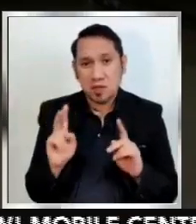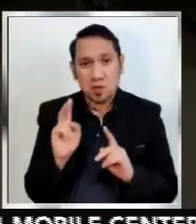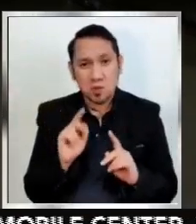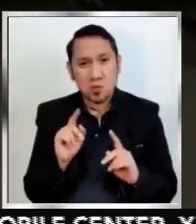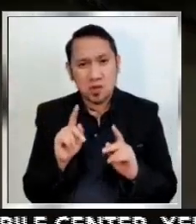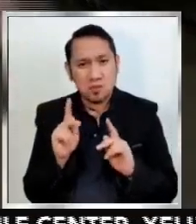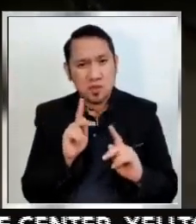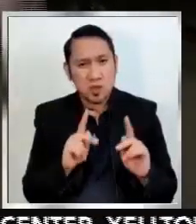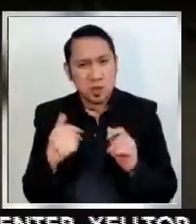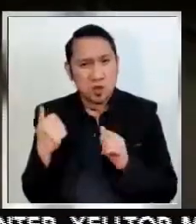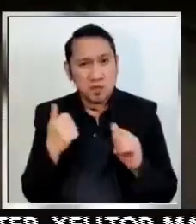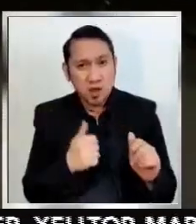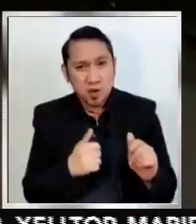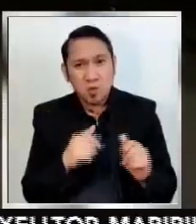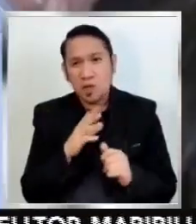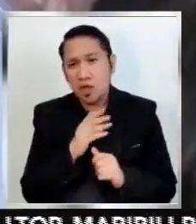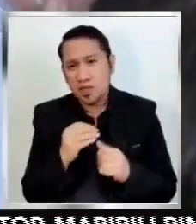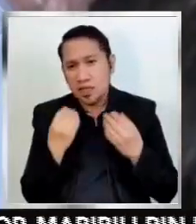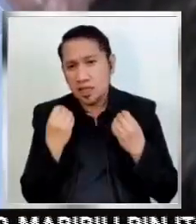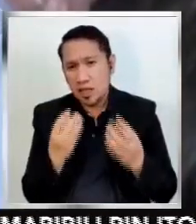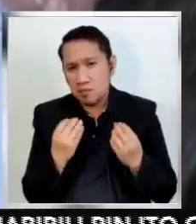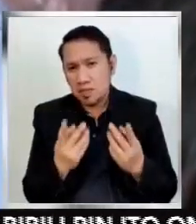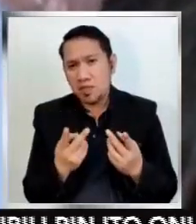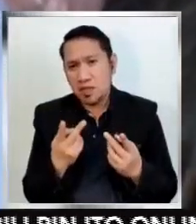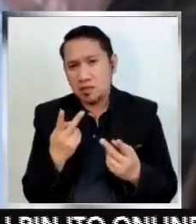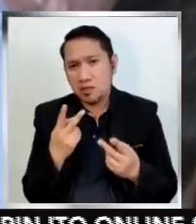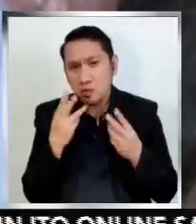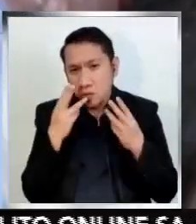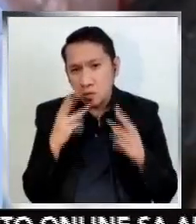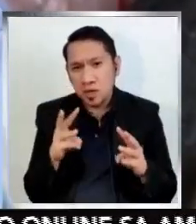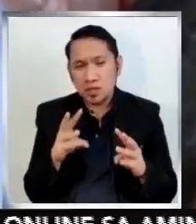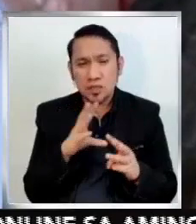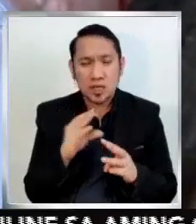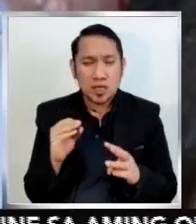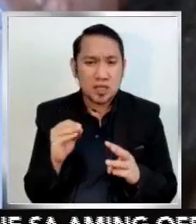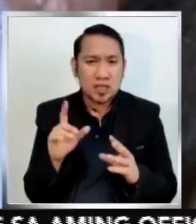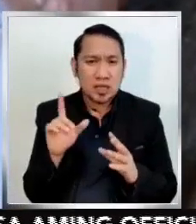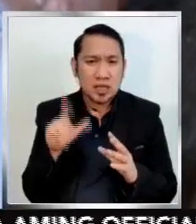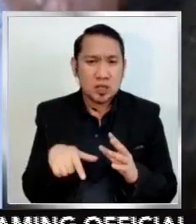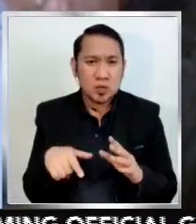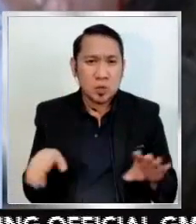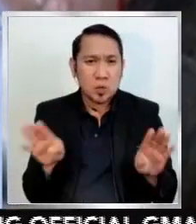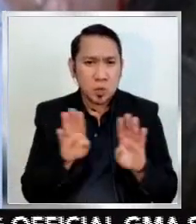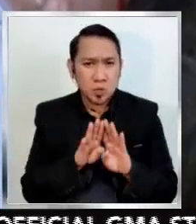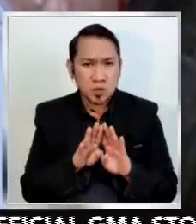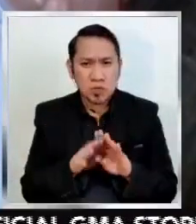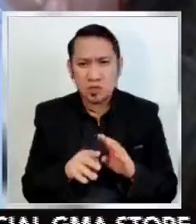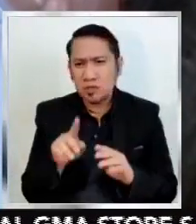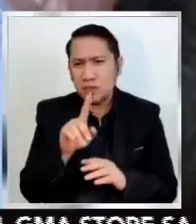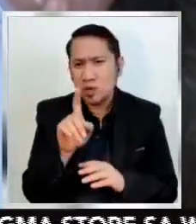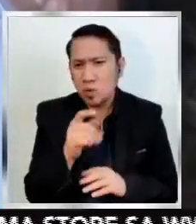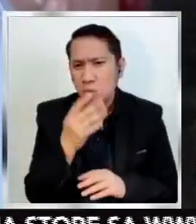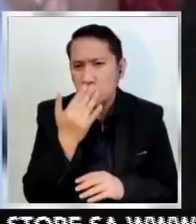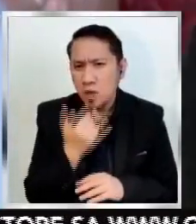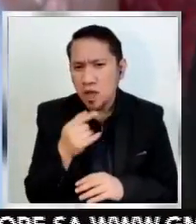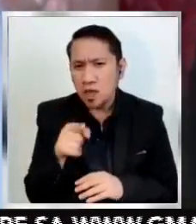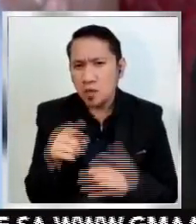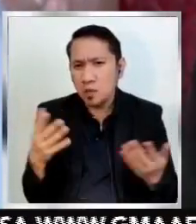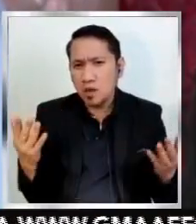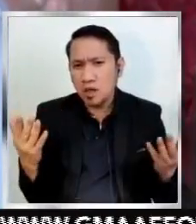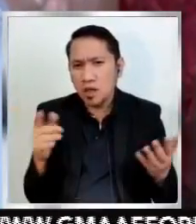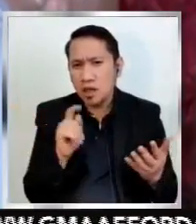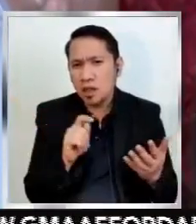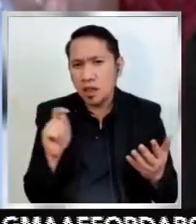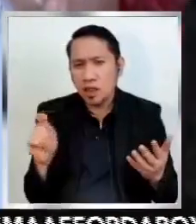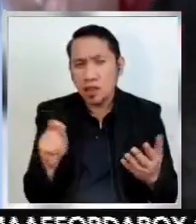po nanonood. Tapos bigla pong nawala. Biglang may tumawag lang po sa akin. Bakit wala na yung TikTok ni Zia? Sabi niya. Tapos yun